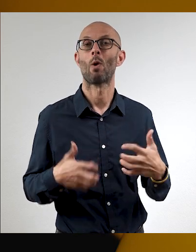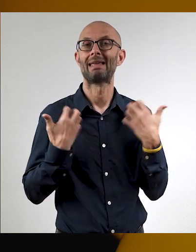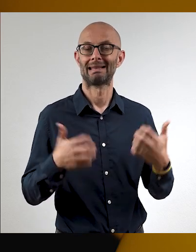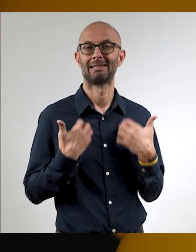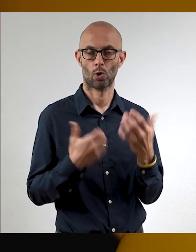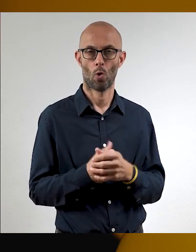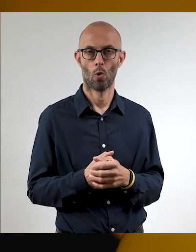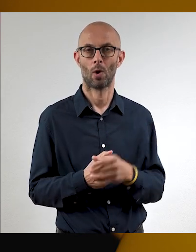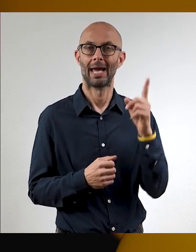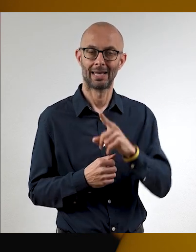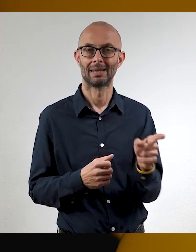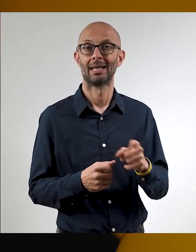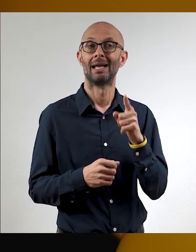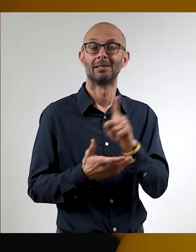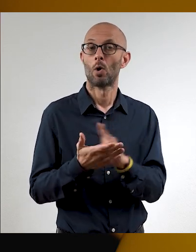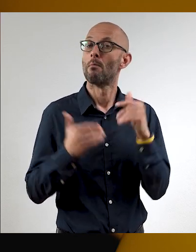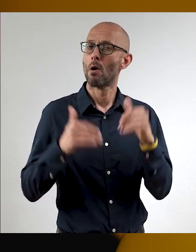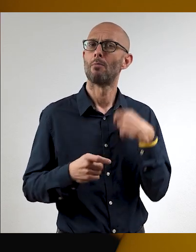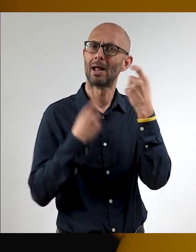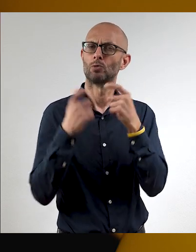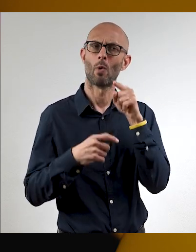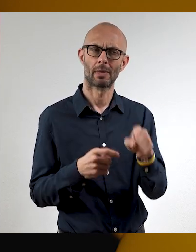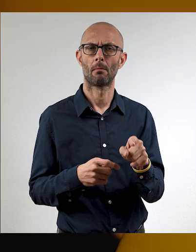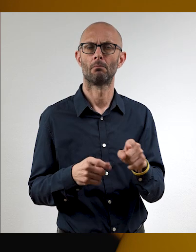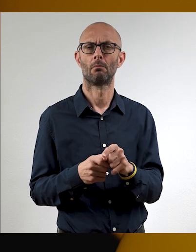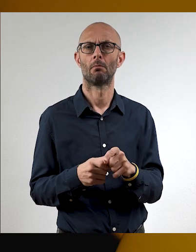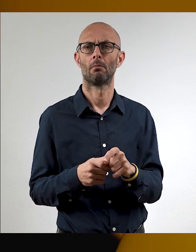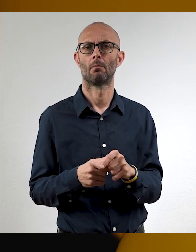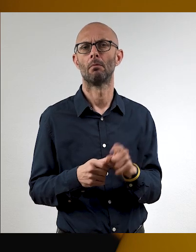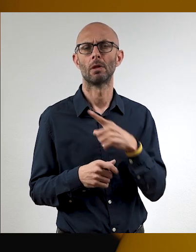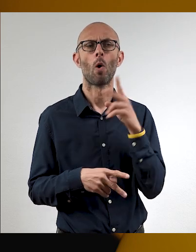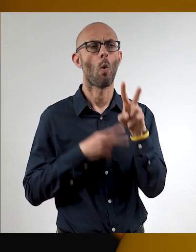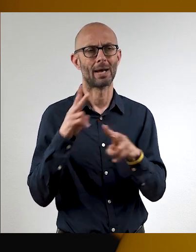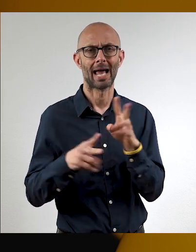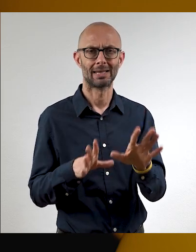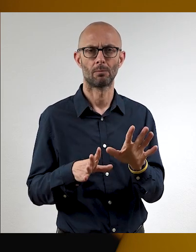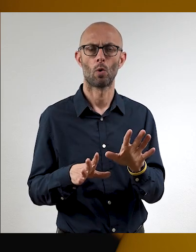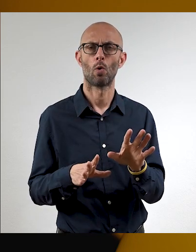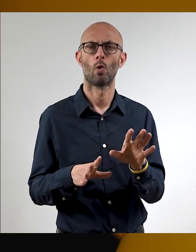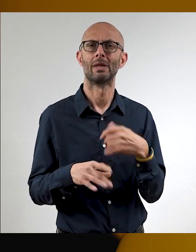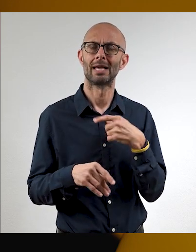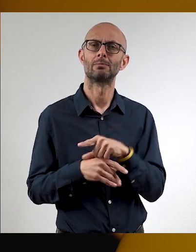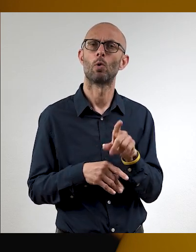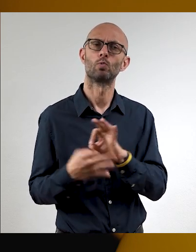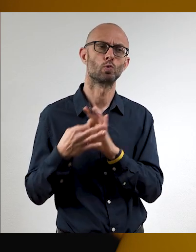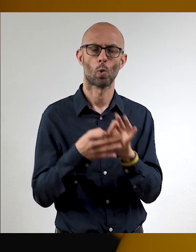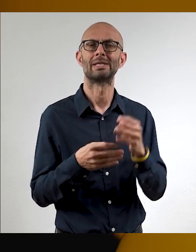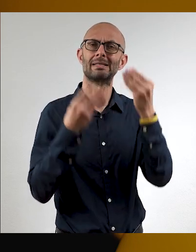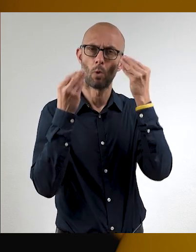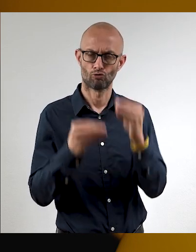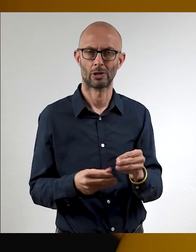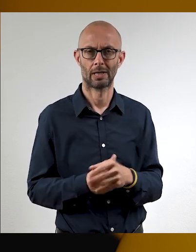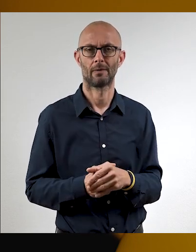jezijo. Ne? In takrat moramo razmišljati o tem, da ohranimo, da smo ves čas